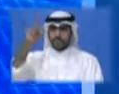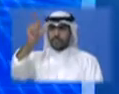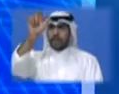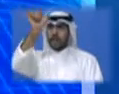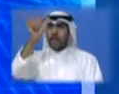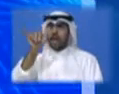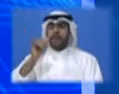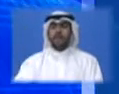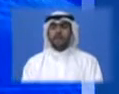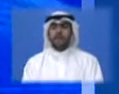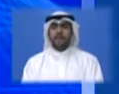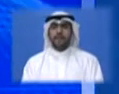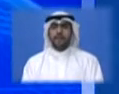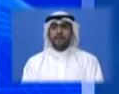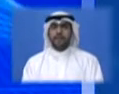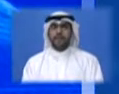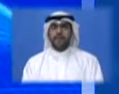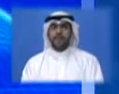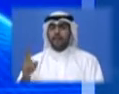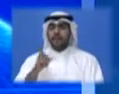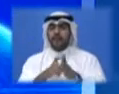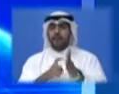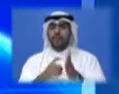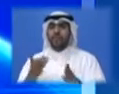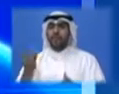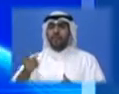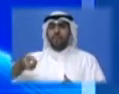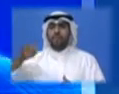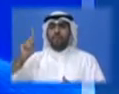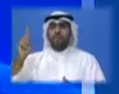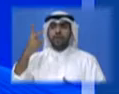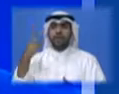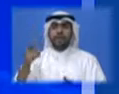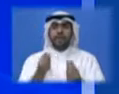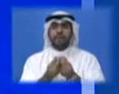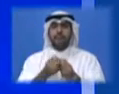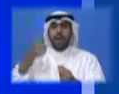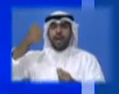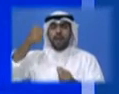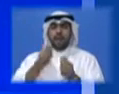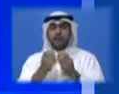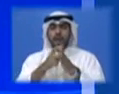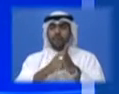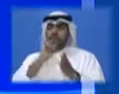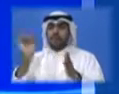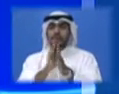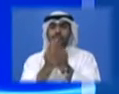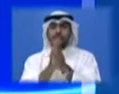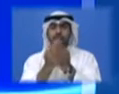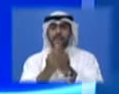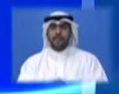سلمان مسفر سالم العجمي وفقا للمادة 21 مكرر ألف من قانون الجنسية